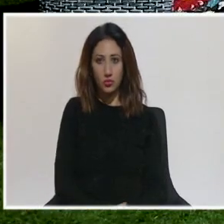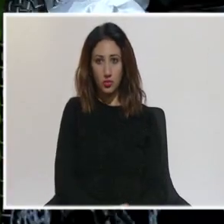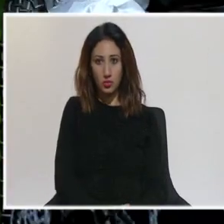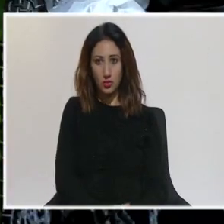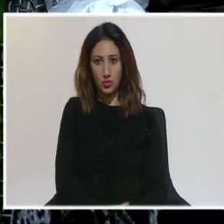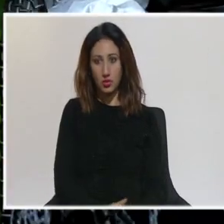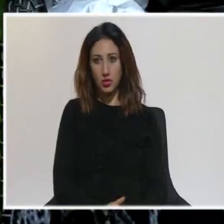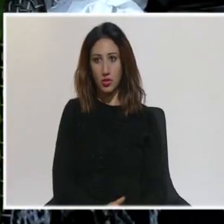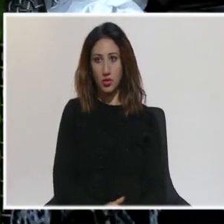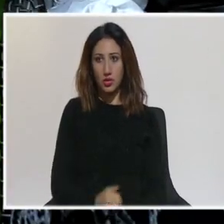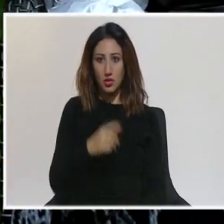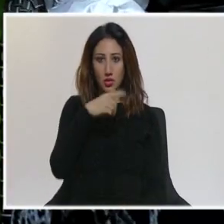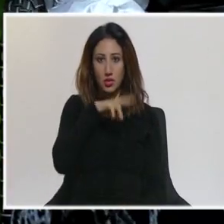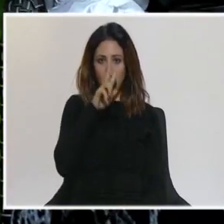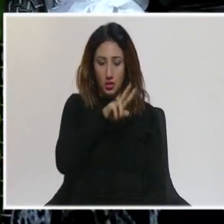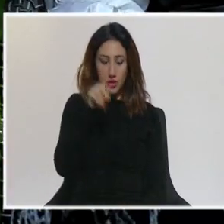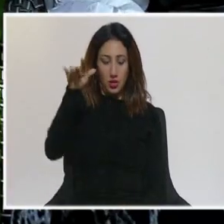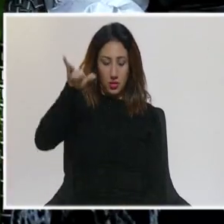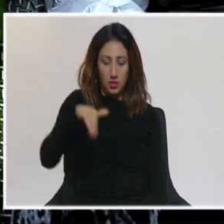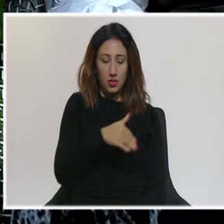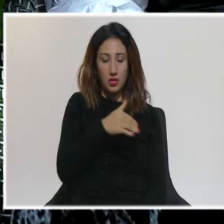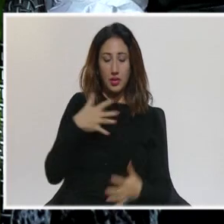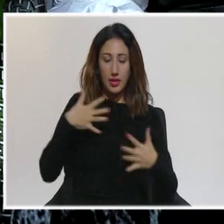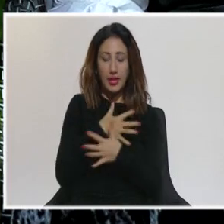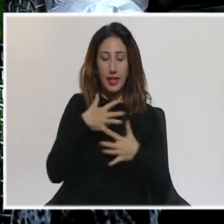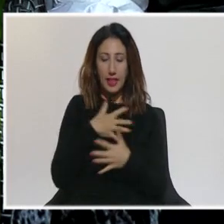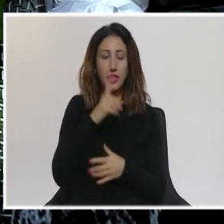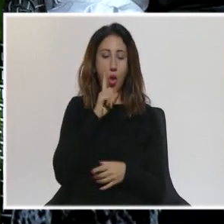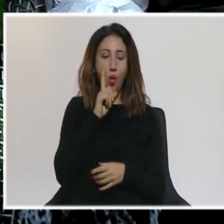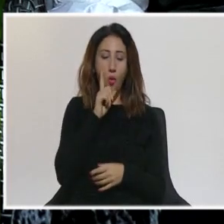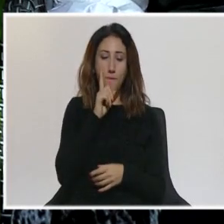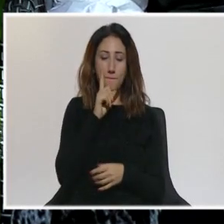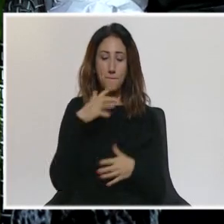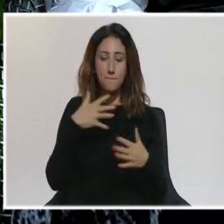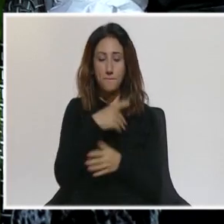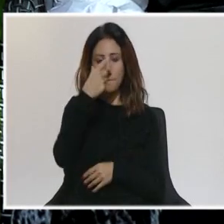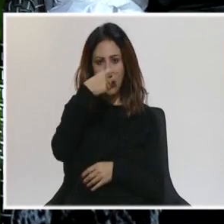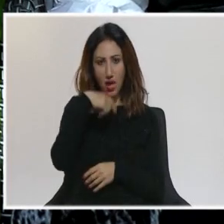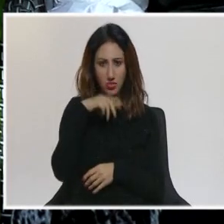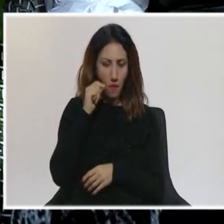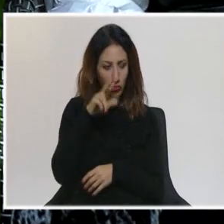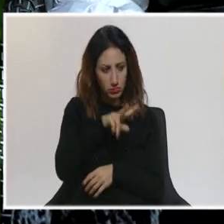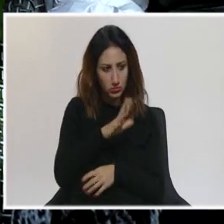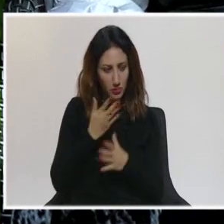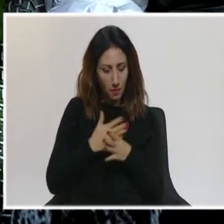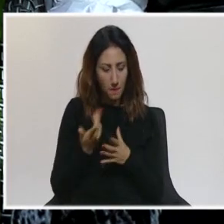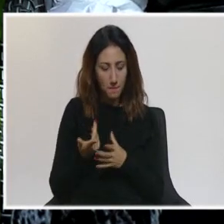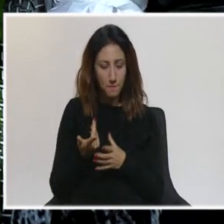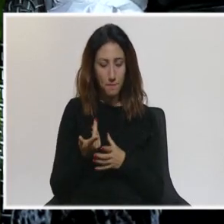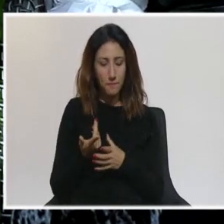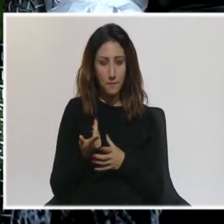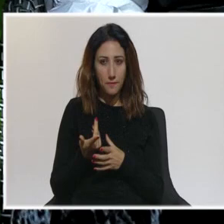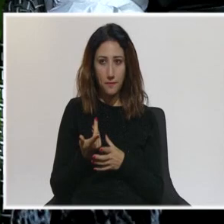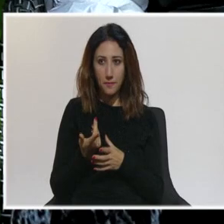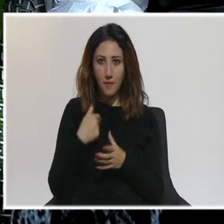في ايه؟ مش قدامي. في مره كنت داخله عليه في عيد الام يا حبيبي، دخلت لقيته مش بيعيط. لا يعني انا من كتر ما